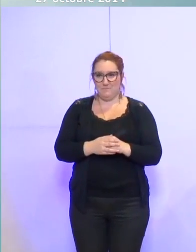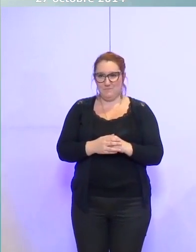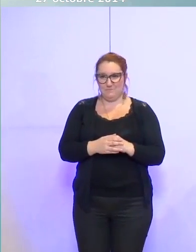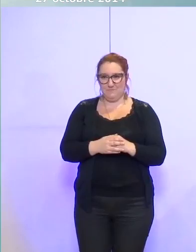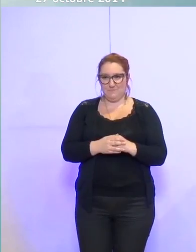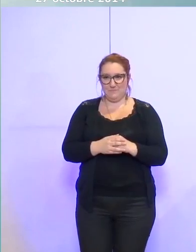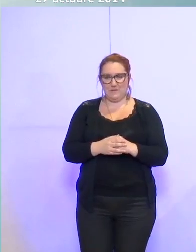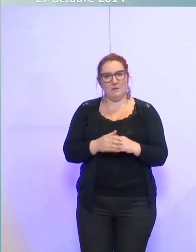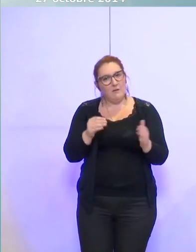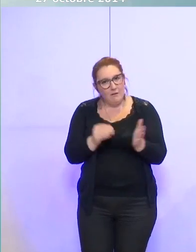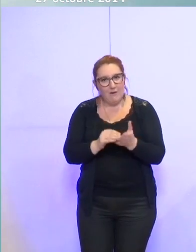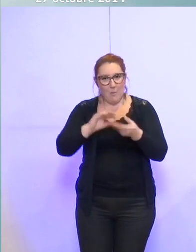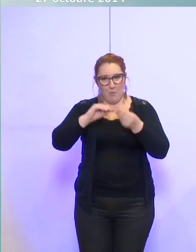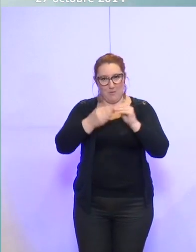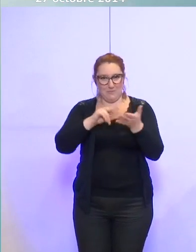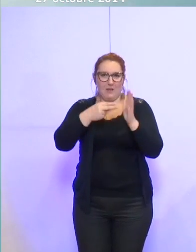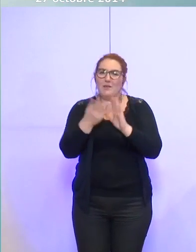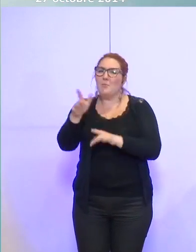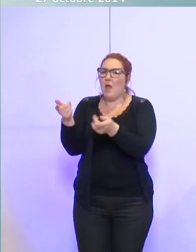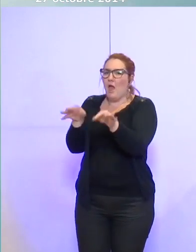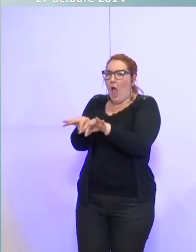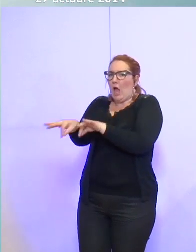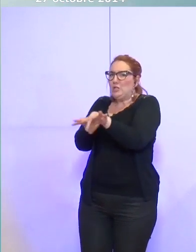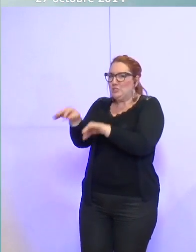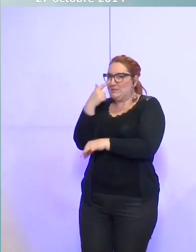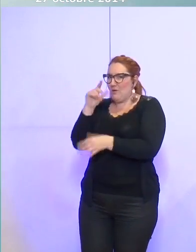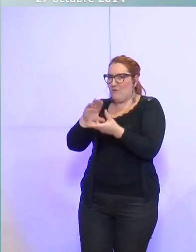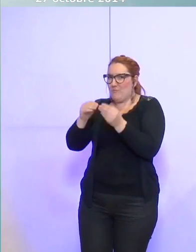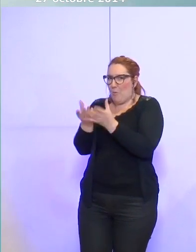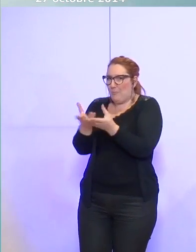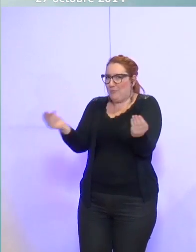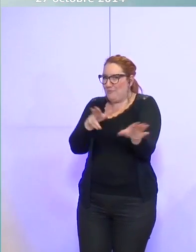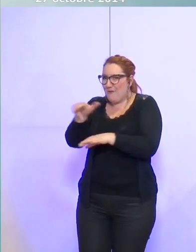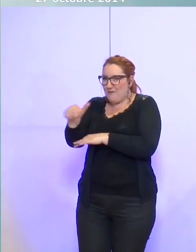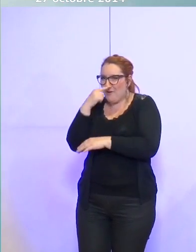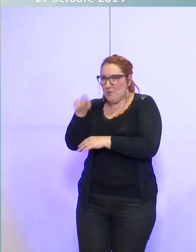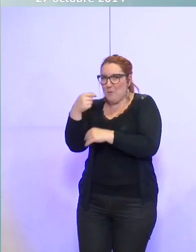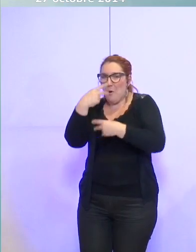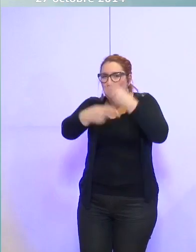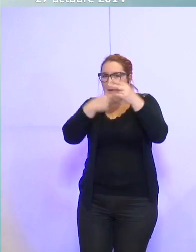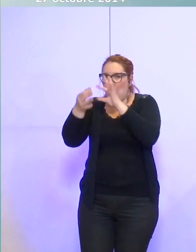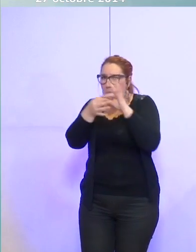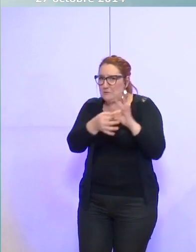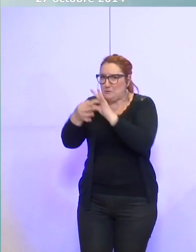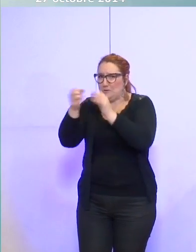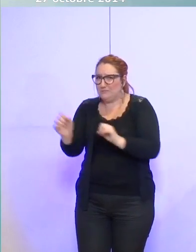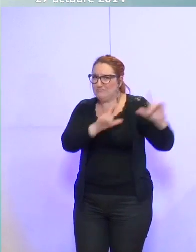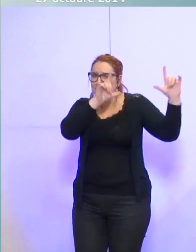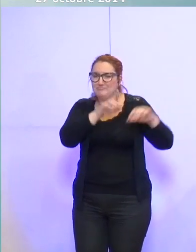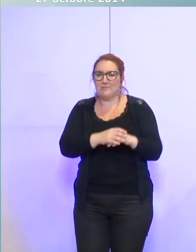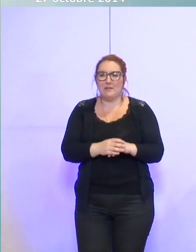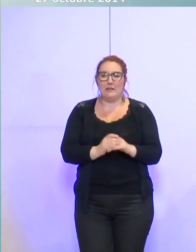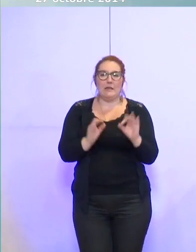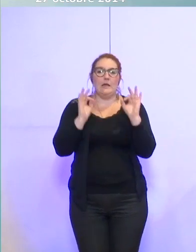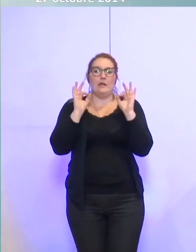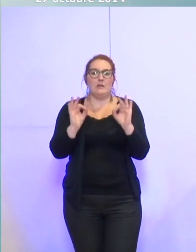petit problème technique, mais que la régie ne va pas tarder à me résoudre. Je suis censée avoir la suite de mon diaporama. Donc effectivement on